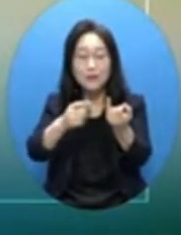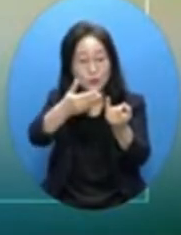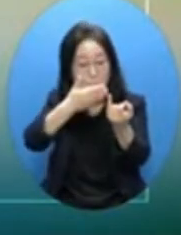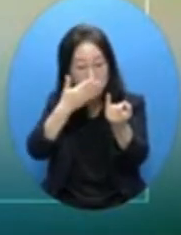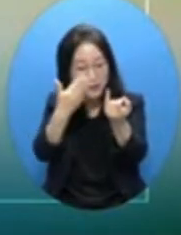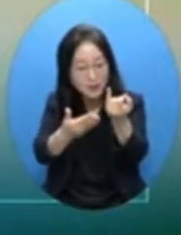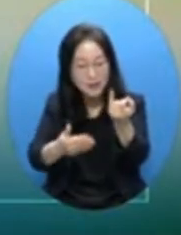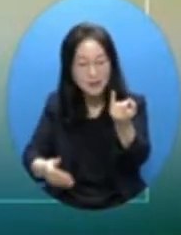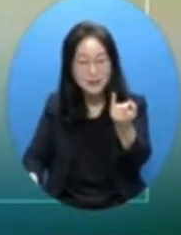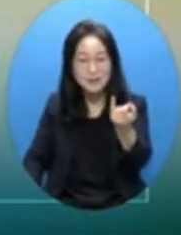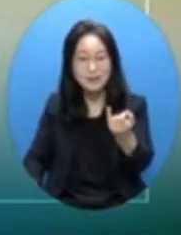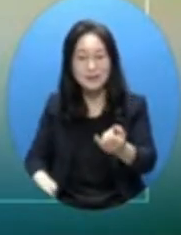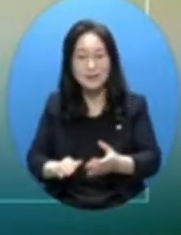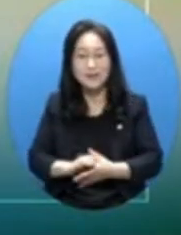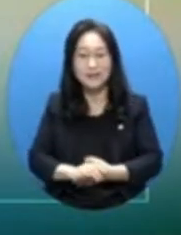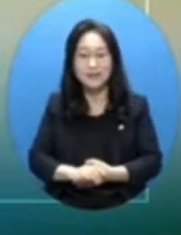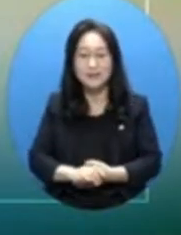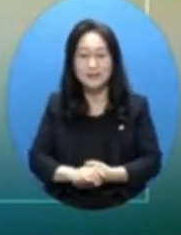있겠느냐?